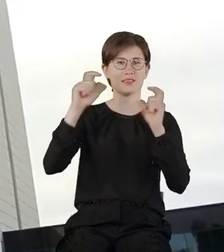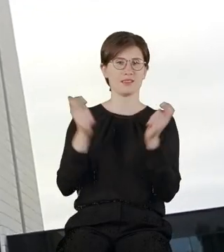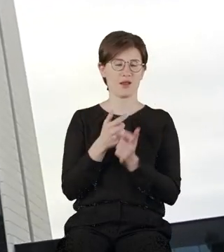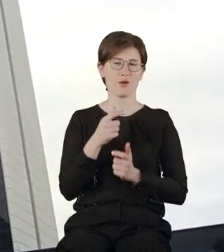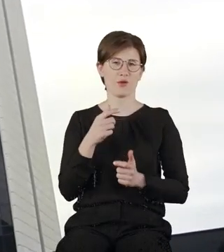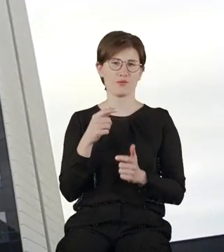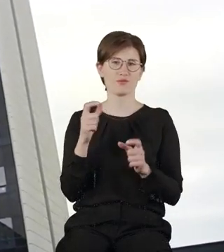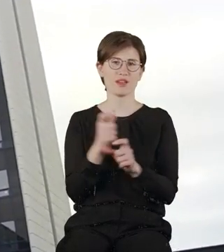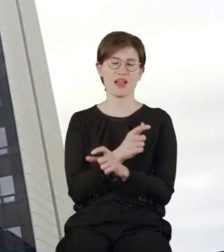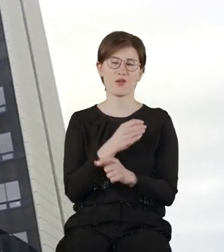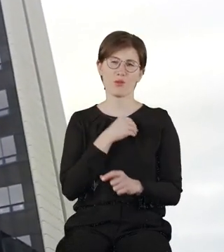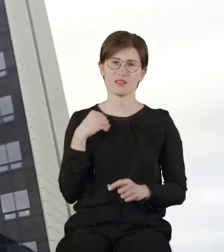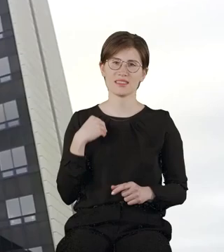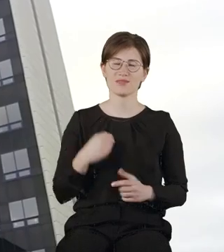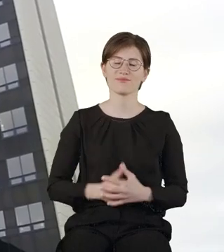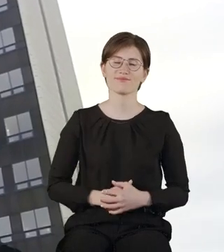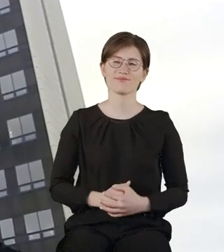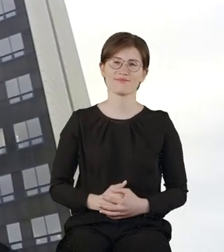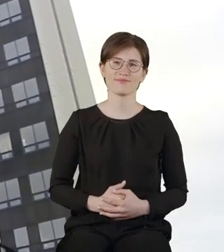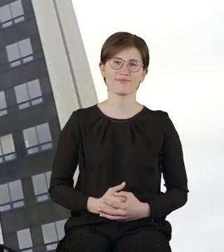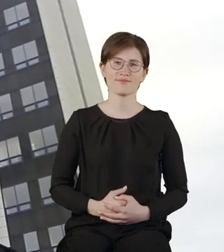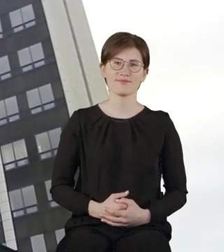kraju.